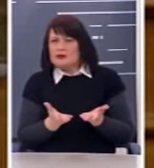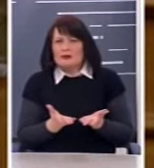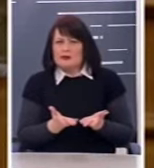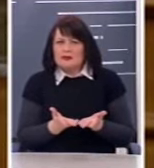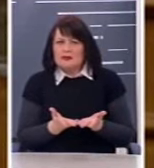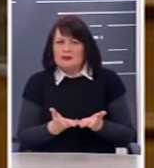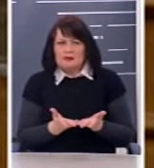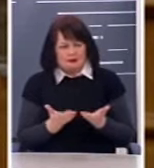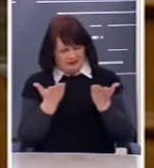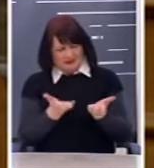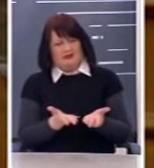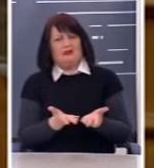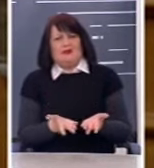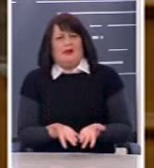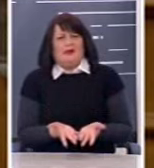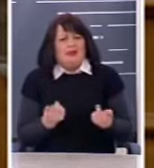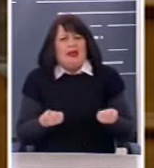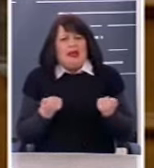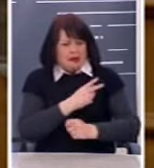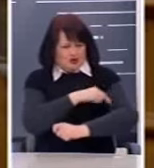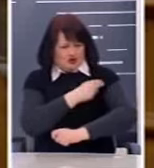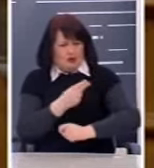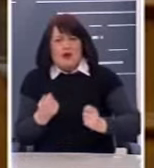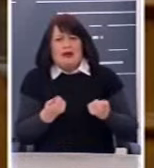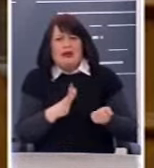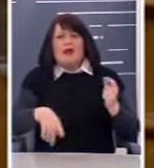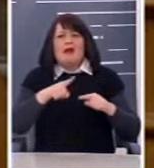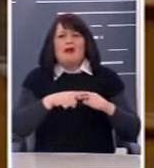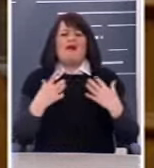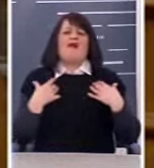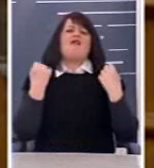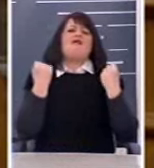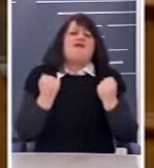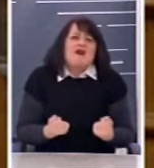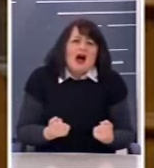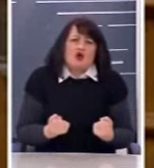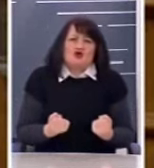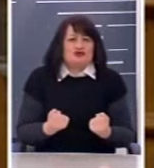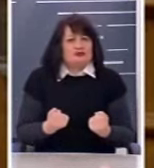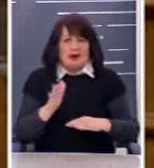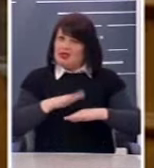Το κοινό αίσθημα ενός λαού που έχει σηκώσει στους ώμους του δυσανάλογο βάρος όλα αυτά τα χρόνια.